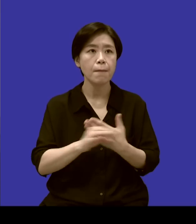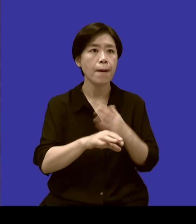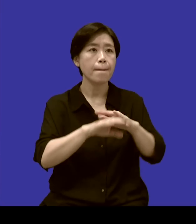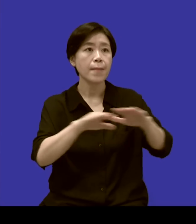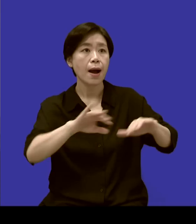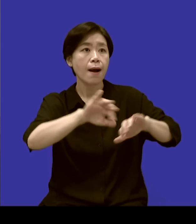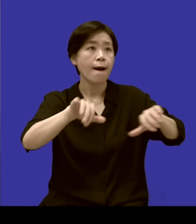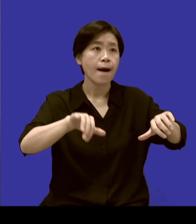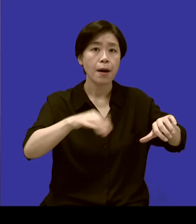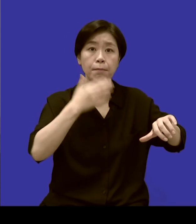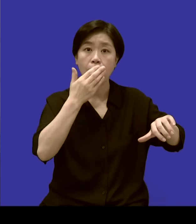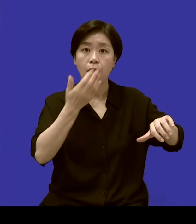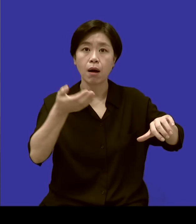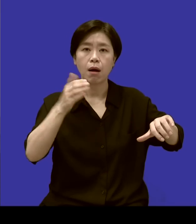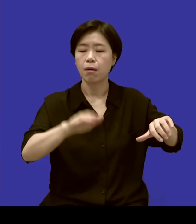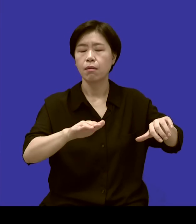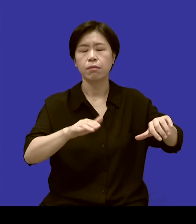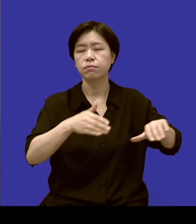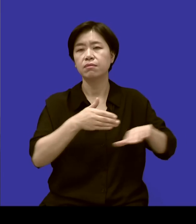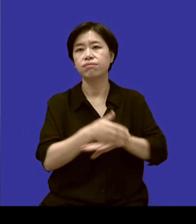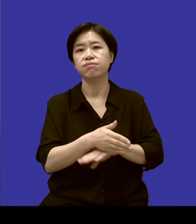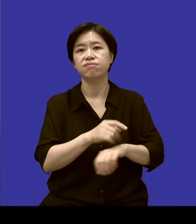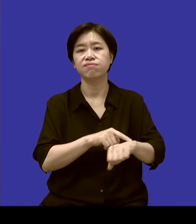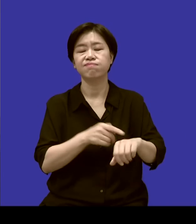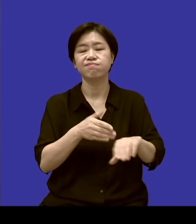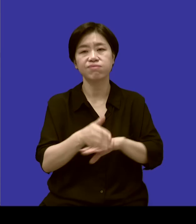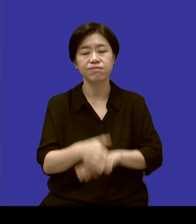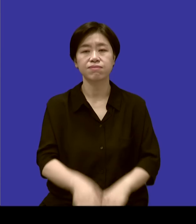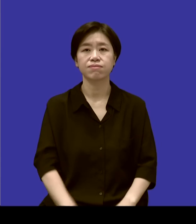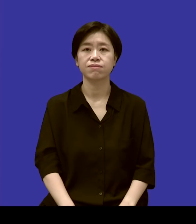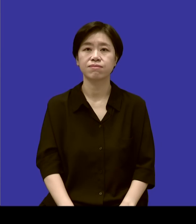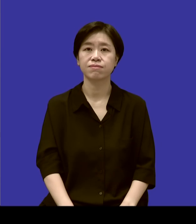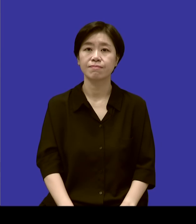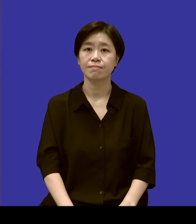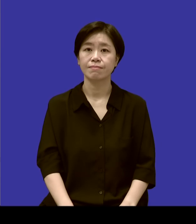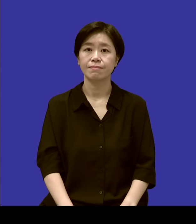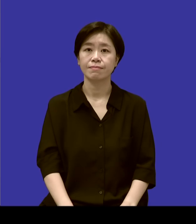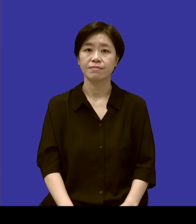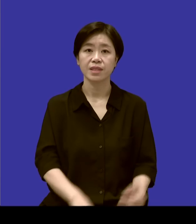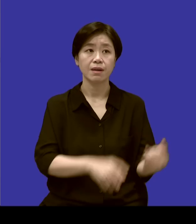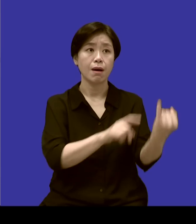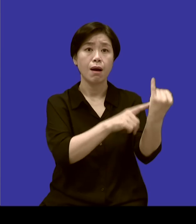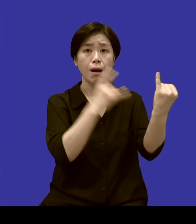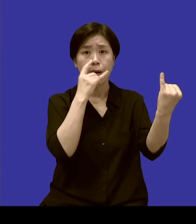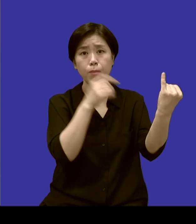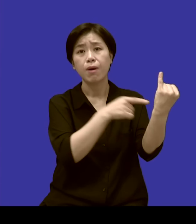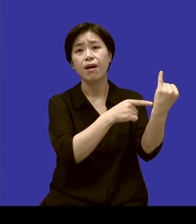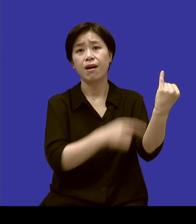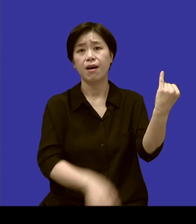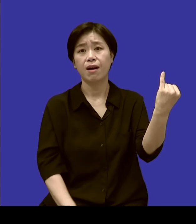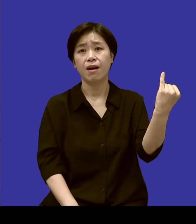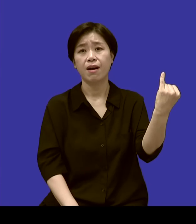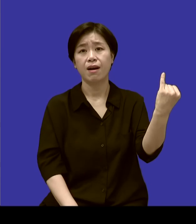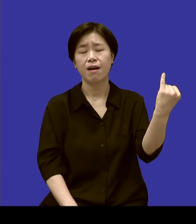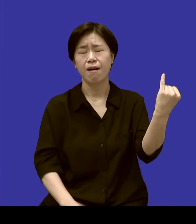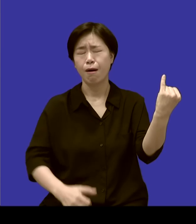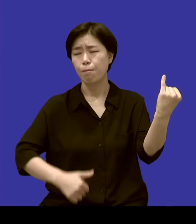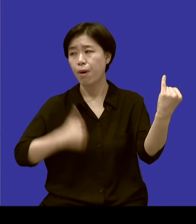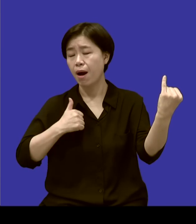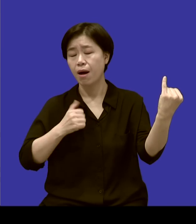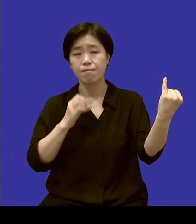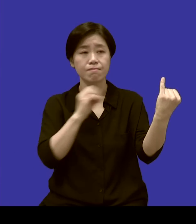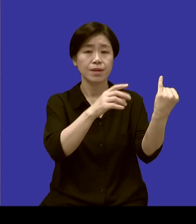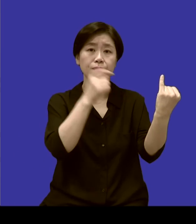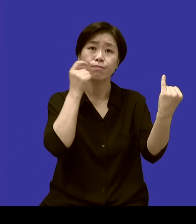고스란히 방법이 없을 정도로 된 거예요. 네. 그러니까 엄마니까 화도 나지만 말도 그렇죠. 못하고 말도 못하죠. 나는